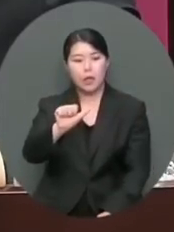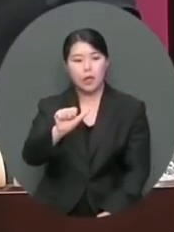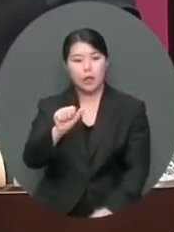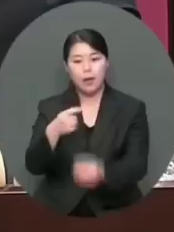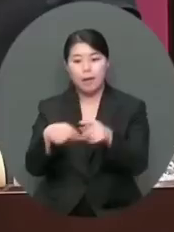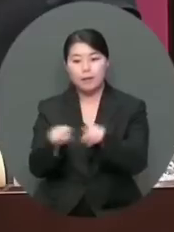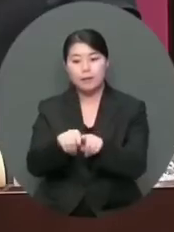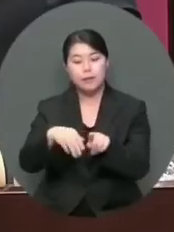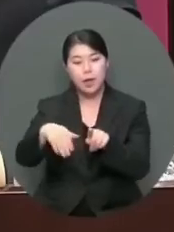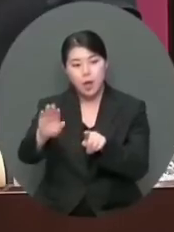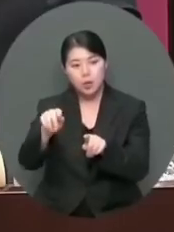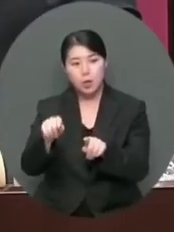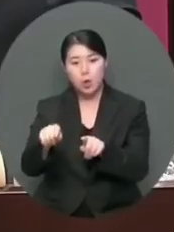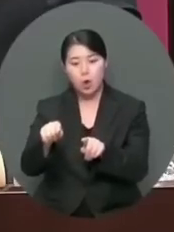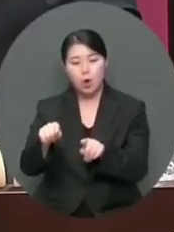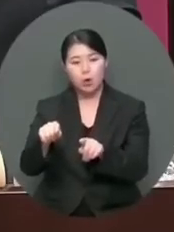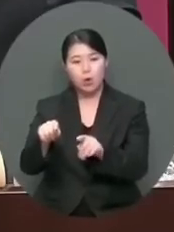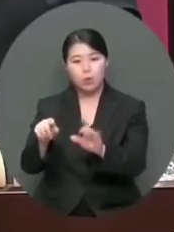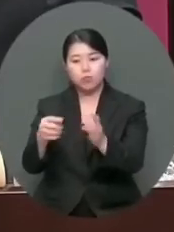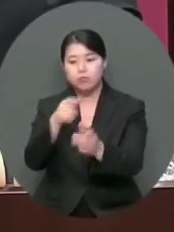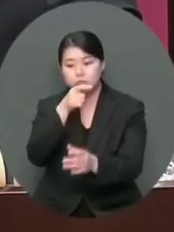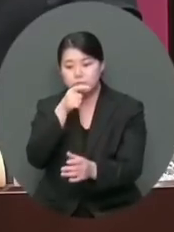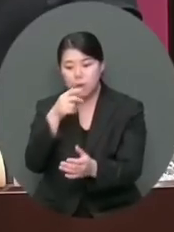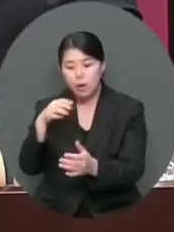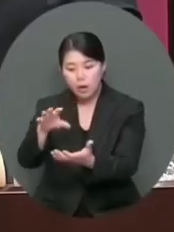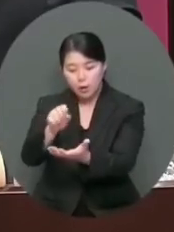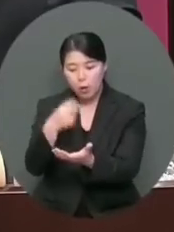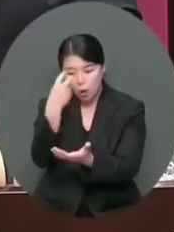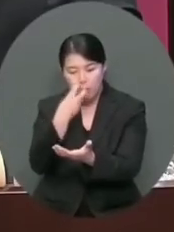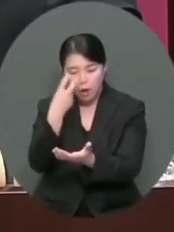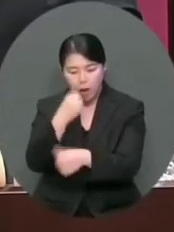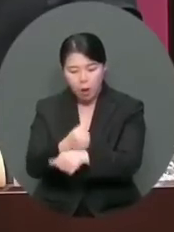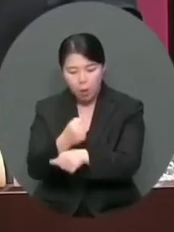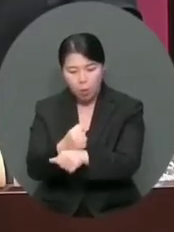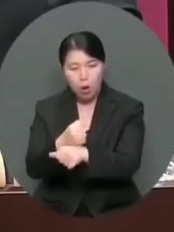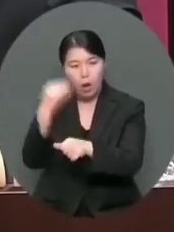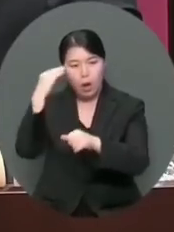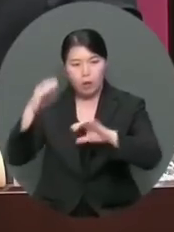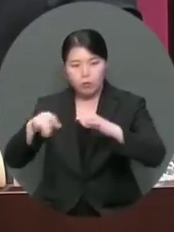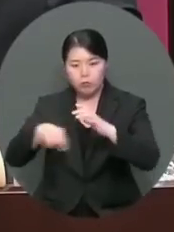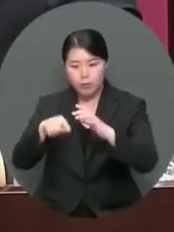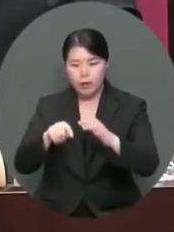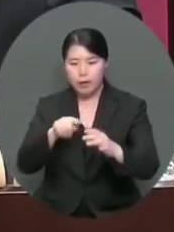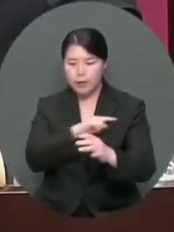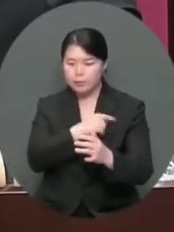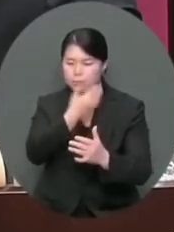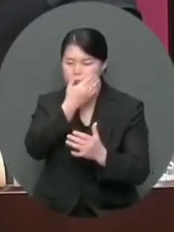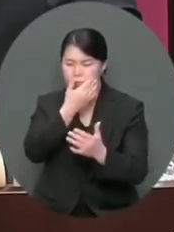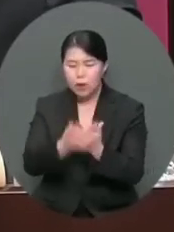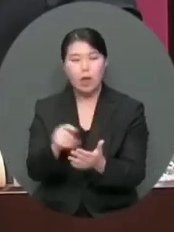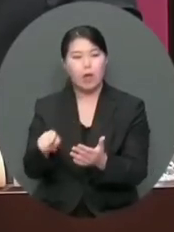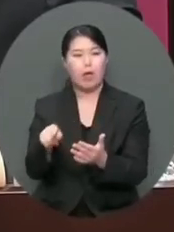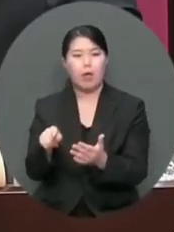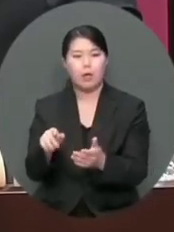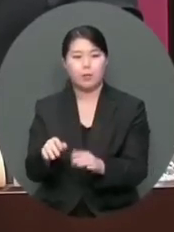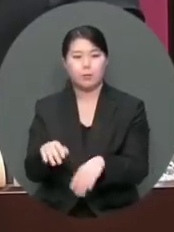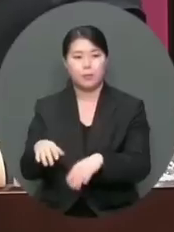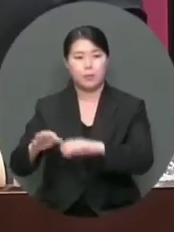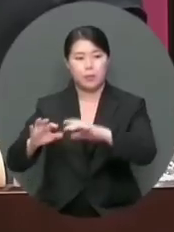저 시료를 채취한 것을 검사하고 대한민국이 그 중에 중요한 국가로서 네